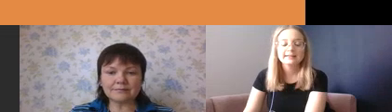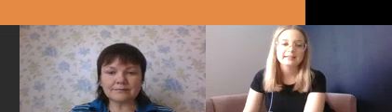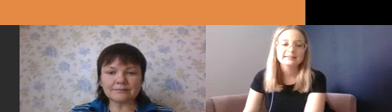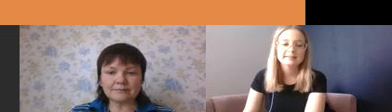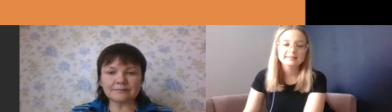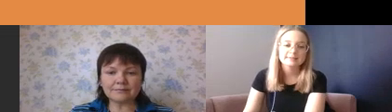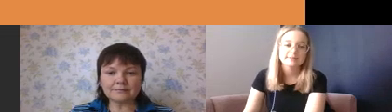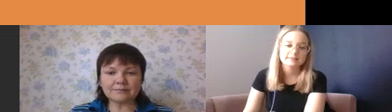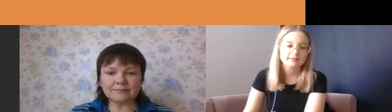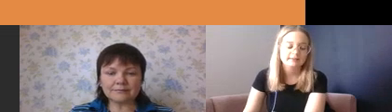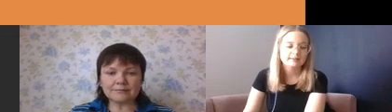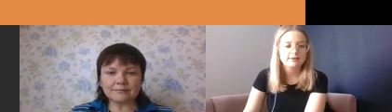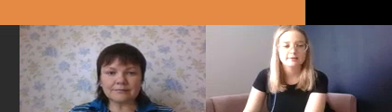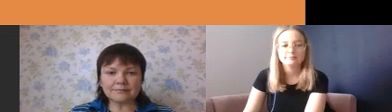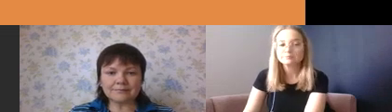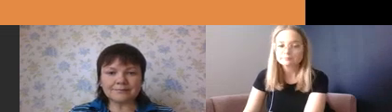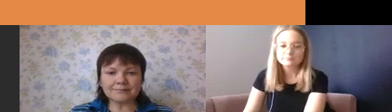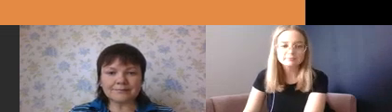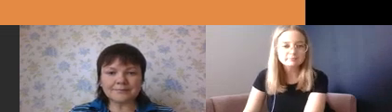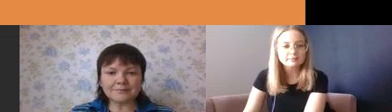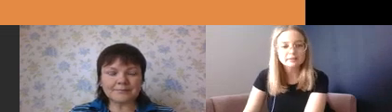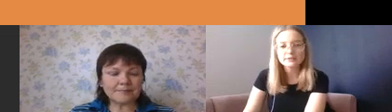Mm-hmm. Et kindlasti